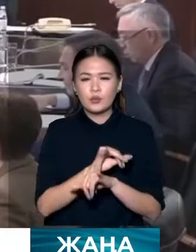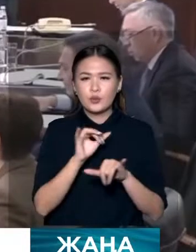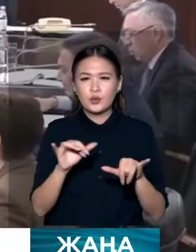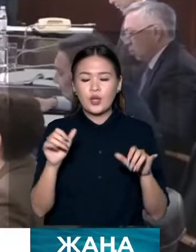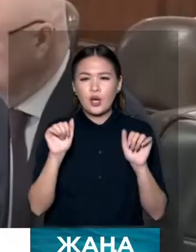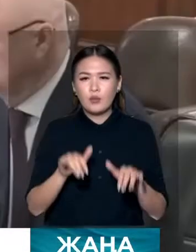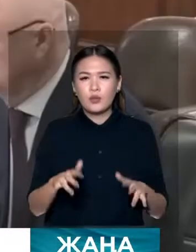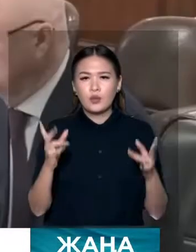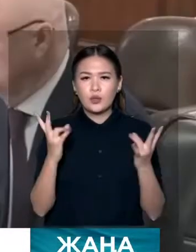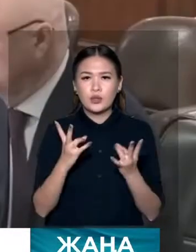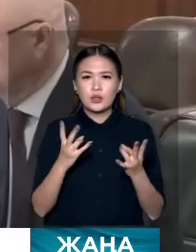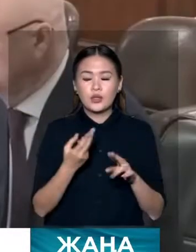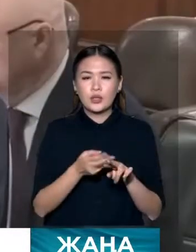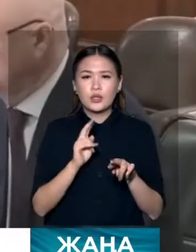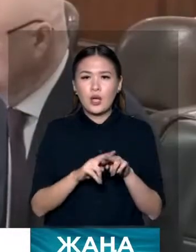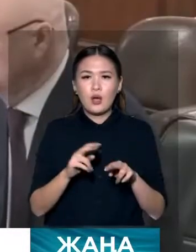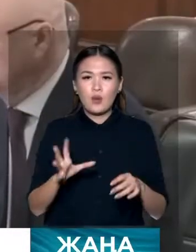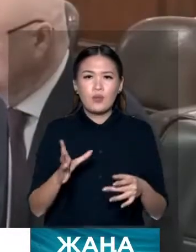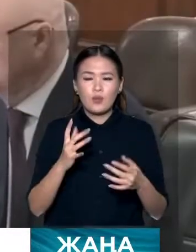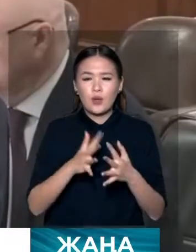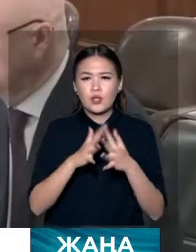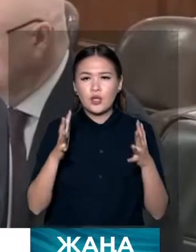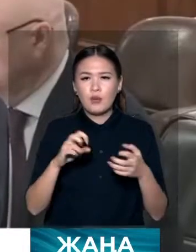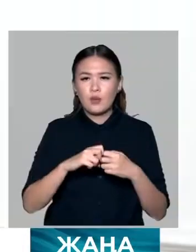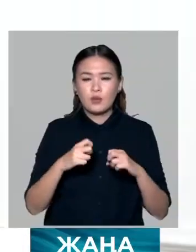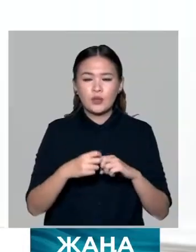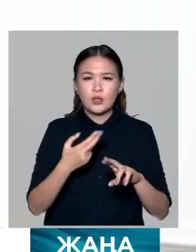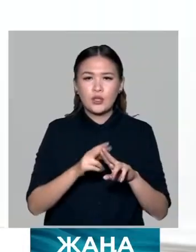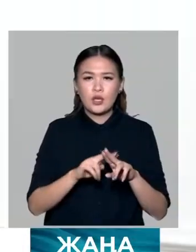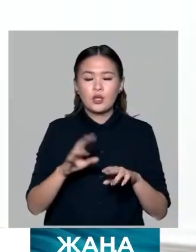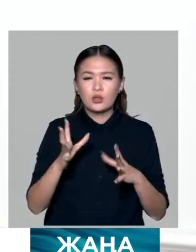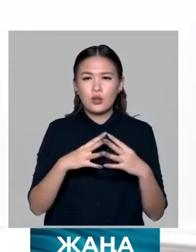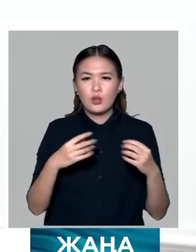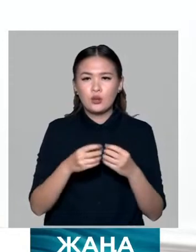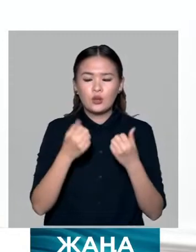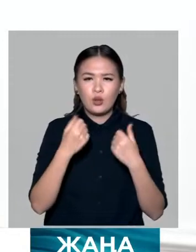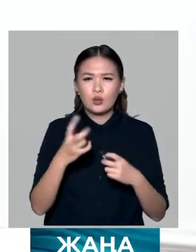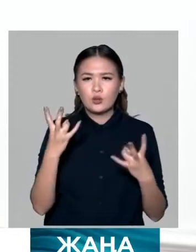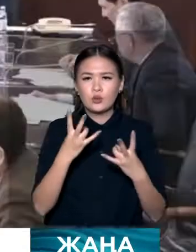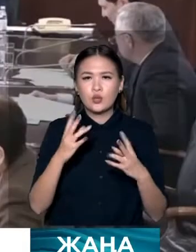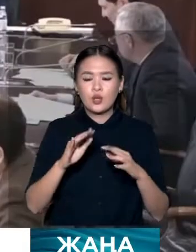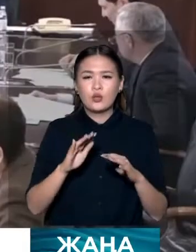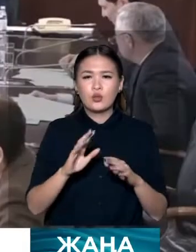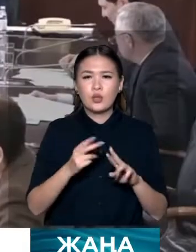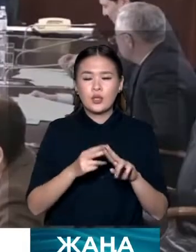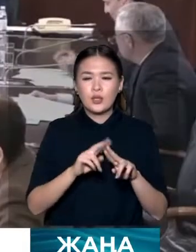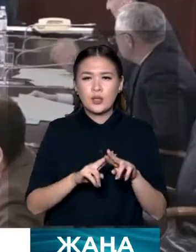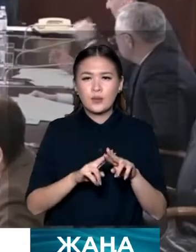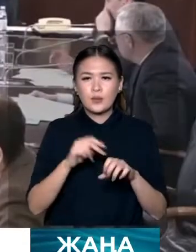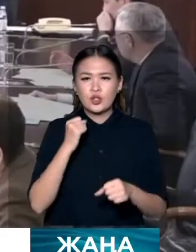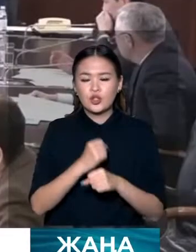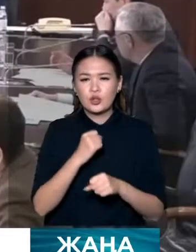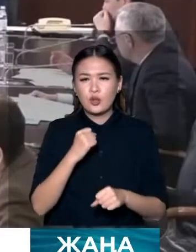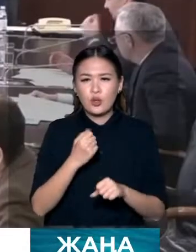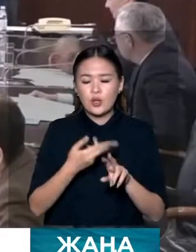қабылдау қажет. Мәселе өте өзекті. Сол себепті тұрмыстық зорлық-зомбылыққа қарсы күресті күшейту іс-шаралары әзірленіп жатыр. Алдымен